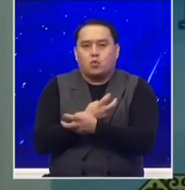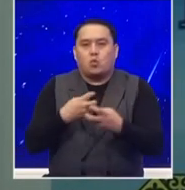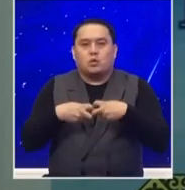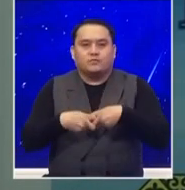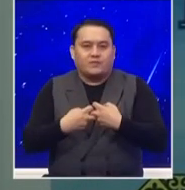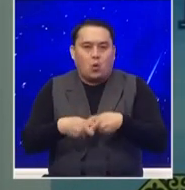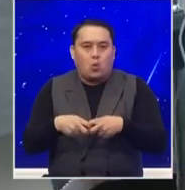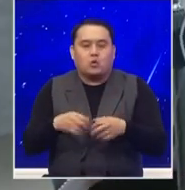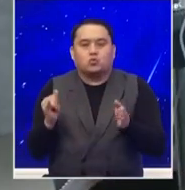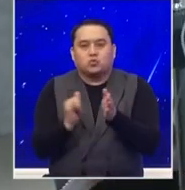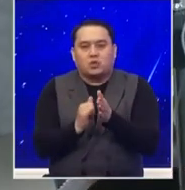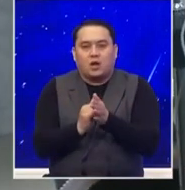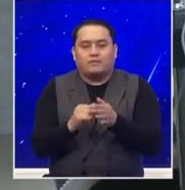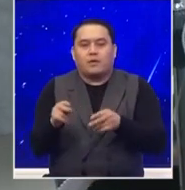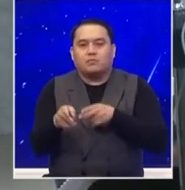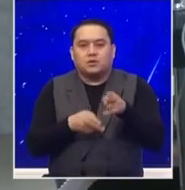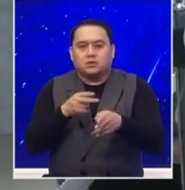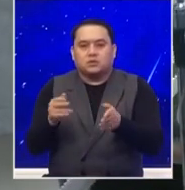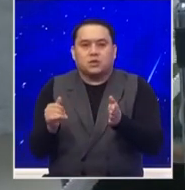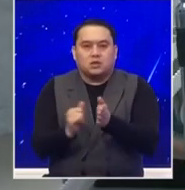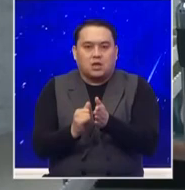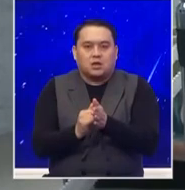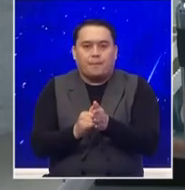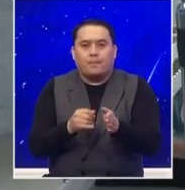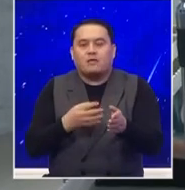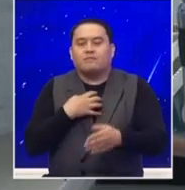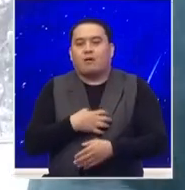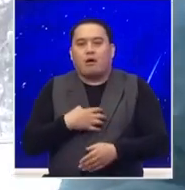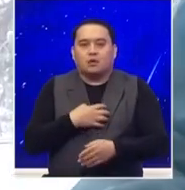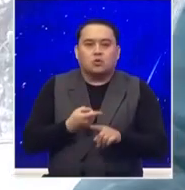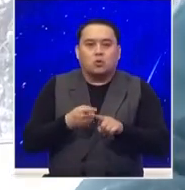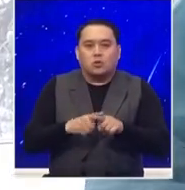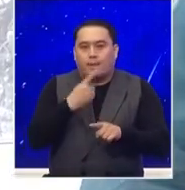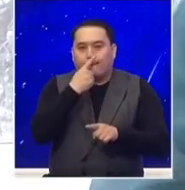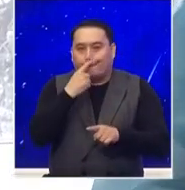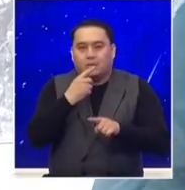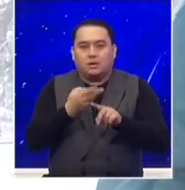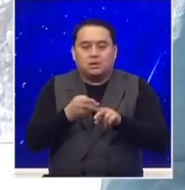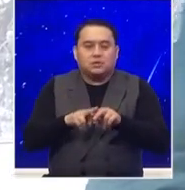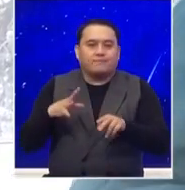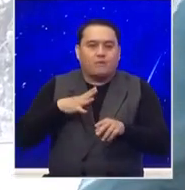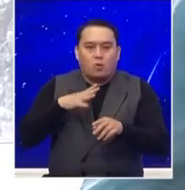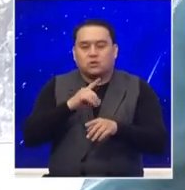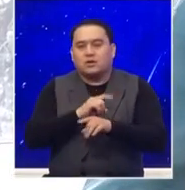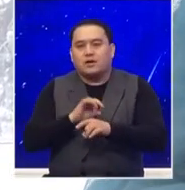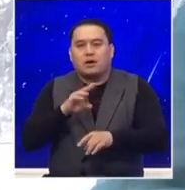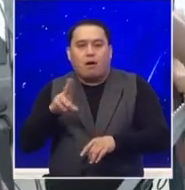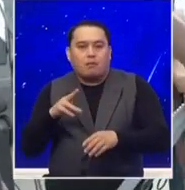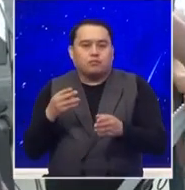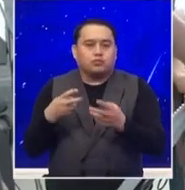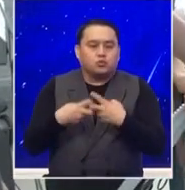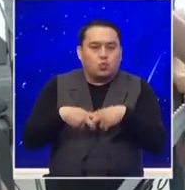аса эндопротездеу отасы жасалды. Шұғыл көмек беру өте маңызды. Осы мақсатта медициналық мекеме қабырғасына республикалық